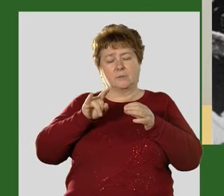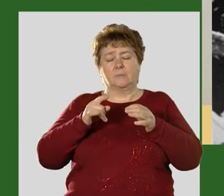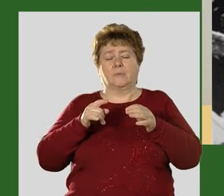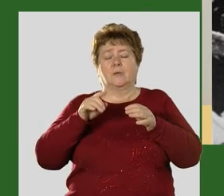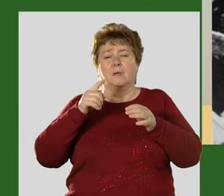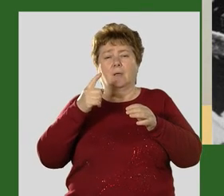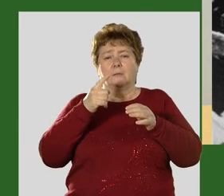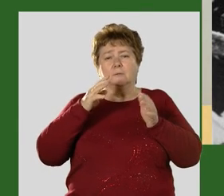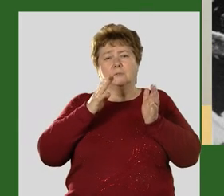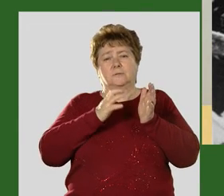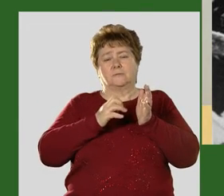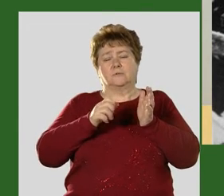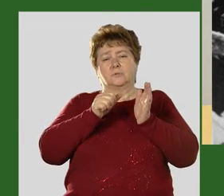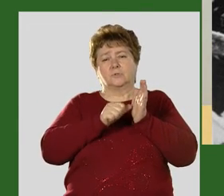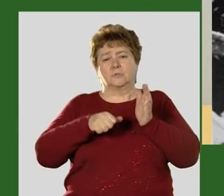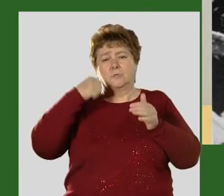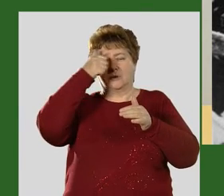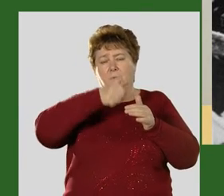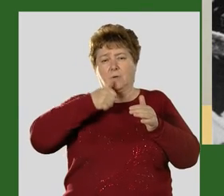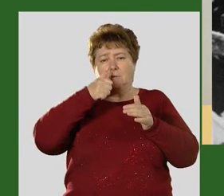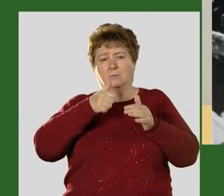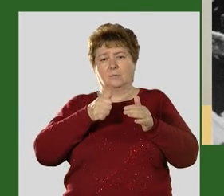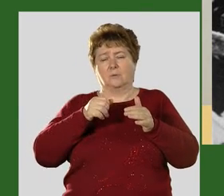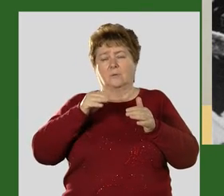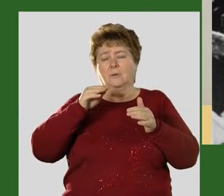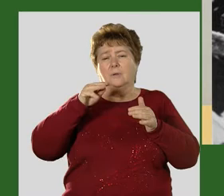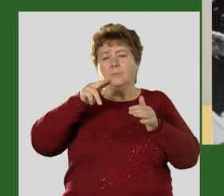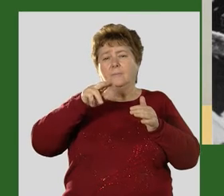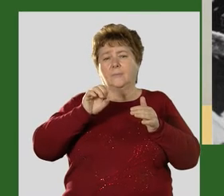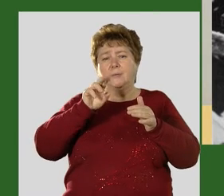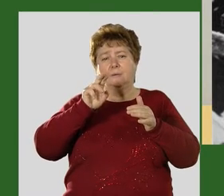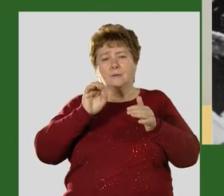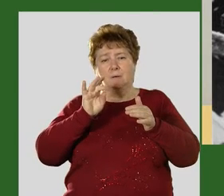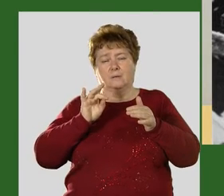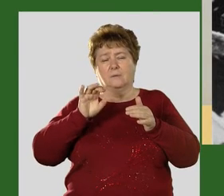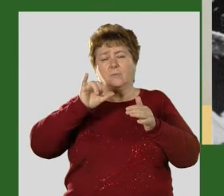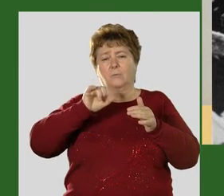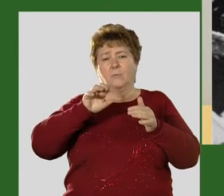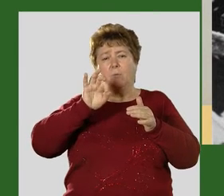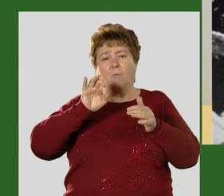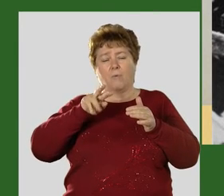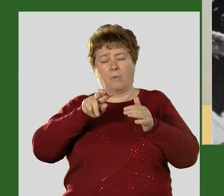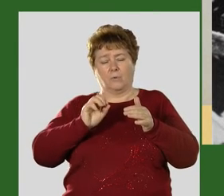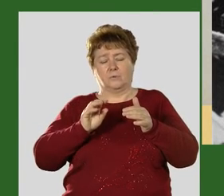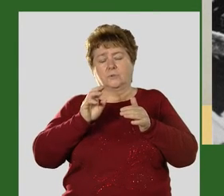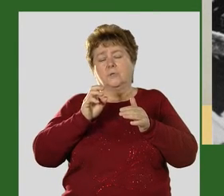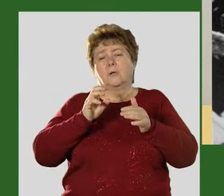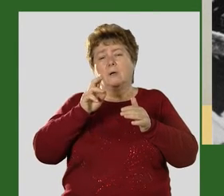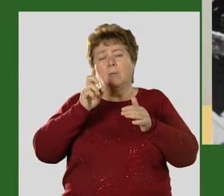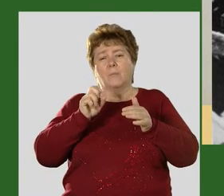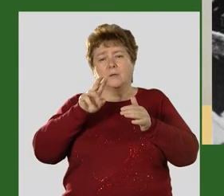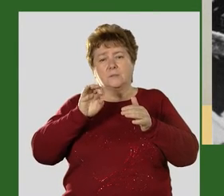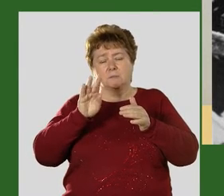Так, в 1960 году Жак Пикар и Дональд Уолш на батискафе